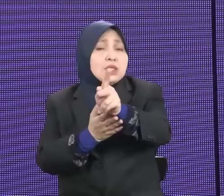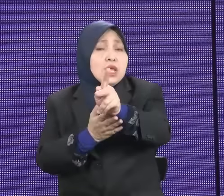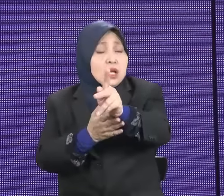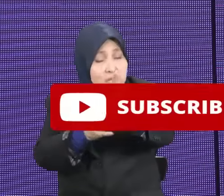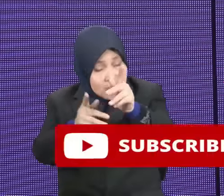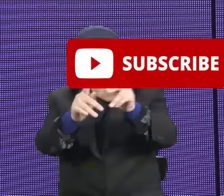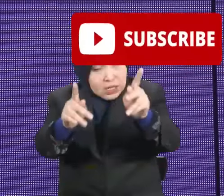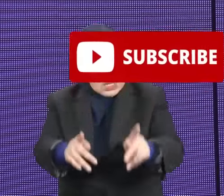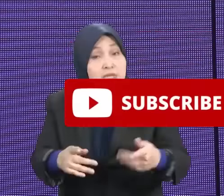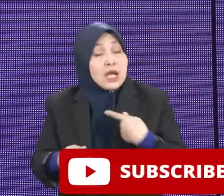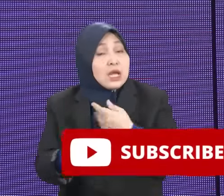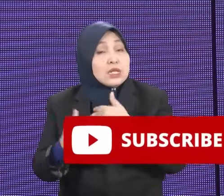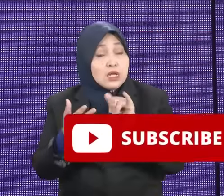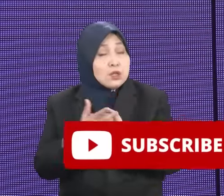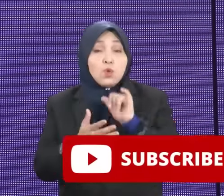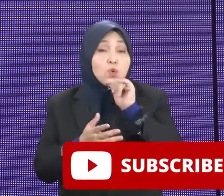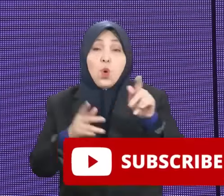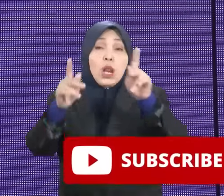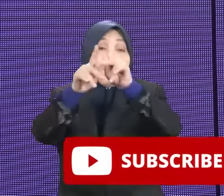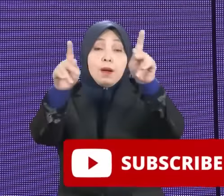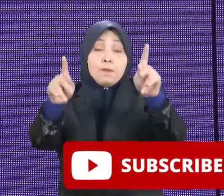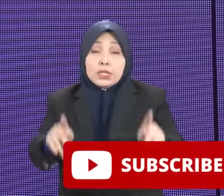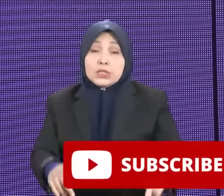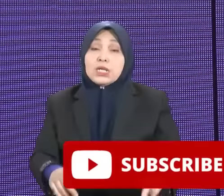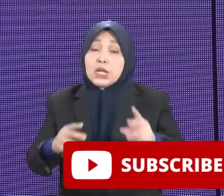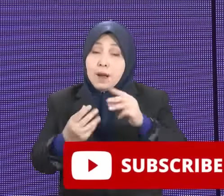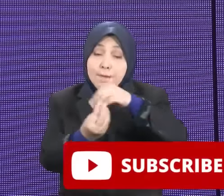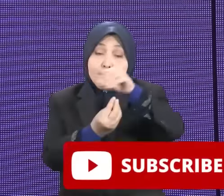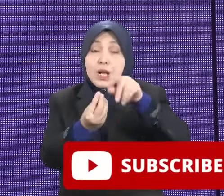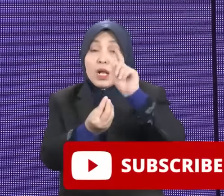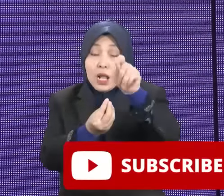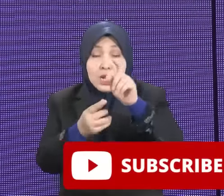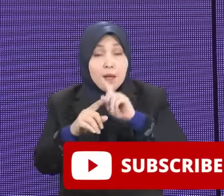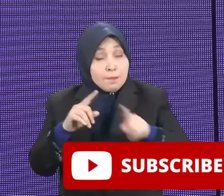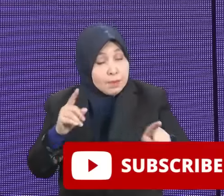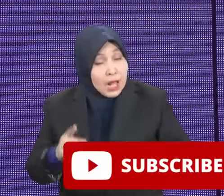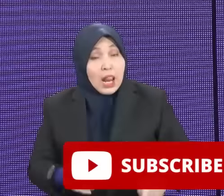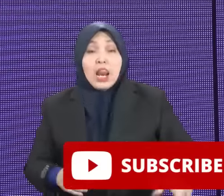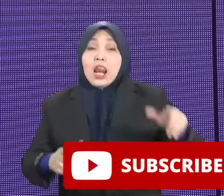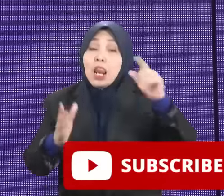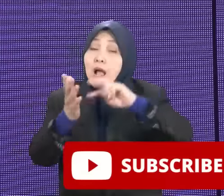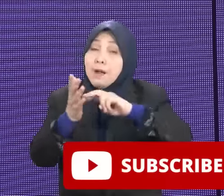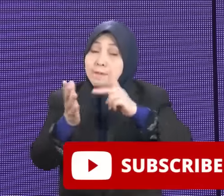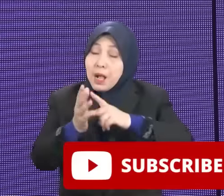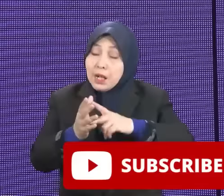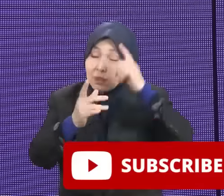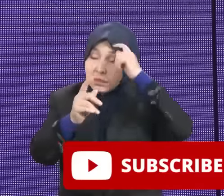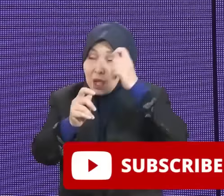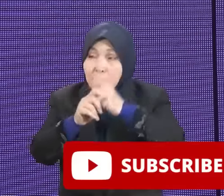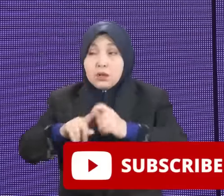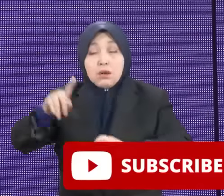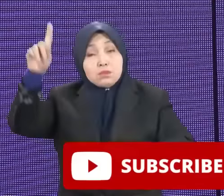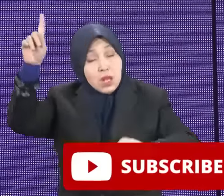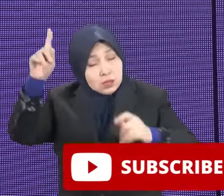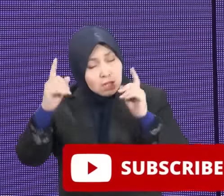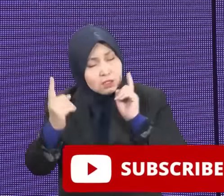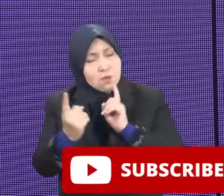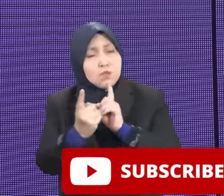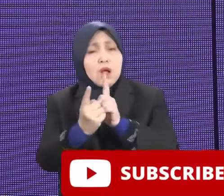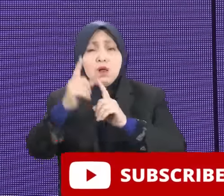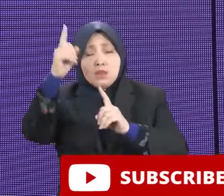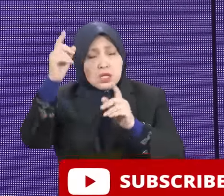sekadar empat segi di Mekkah tetapi ia sebenarnya lambang ketauhidan kita ingin bertemu Allah secepat